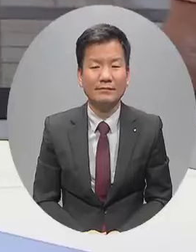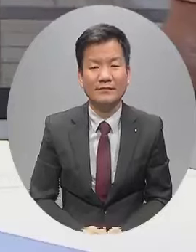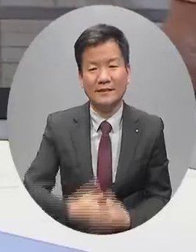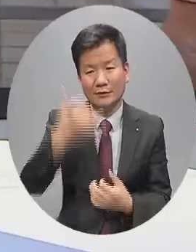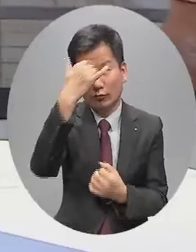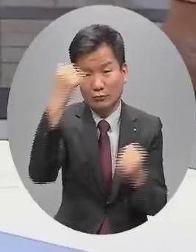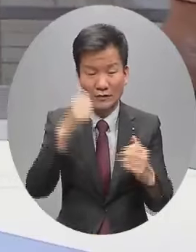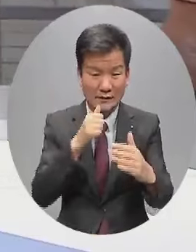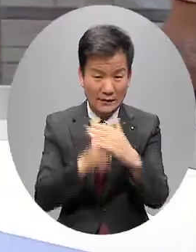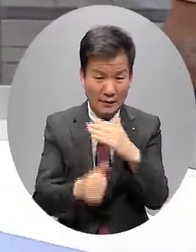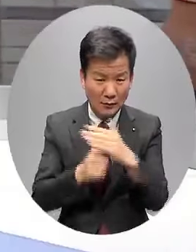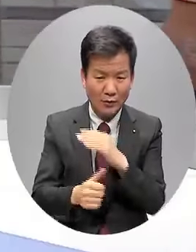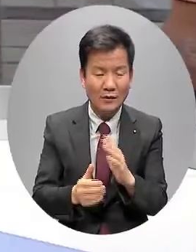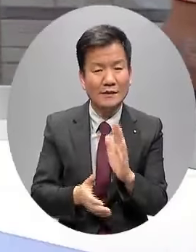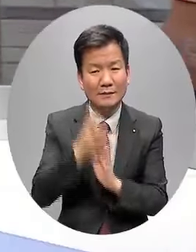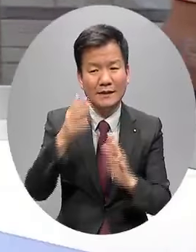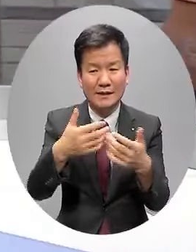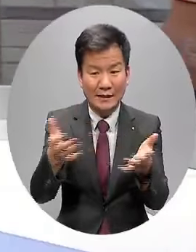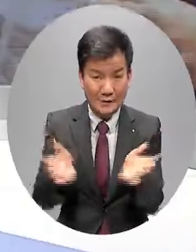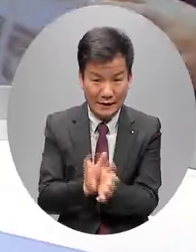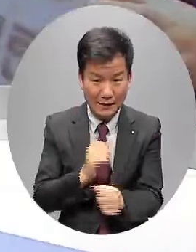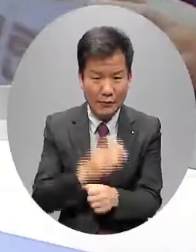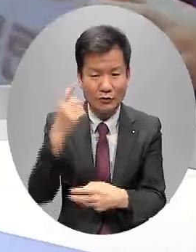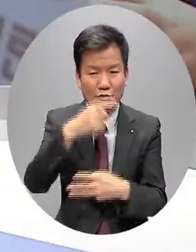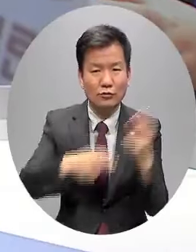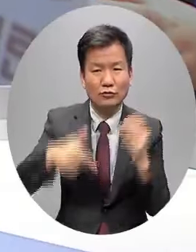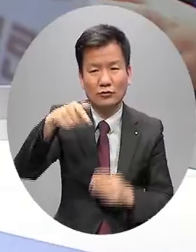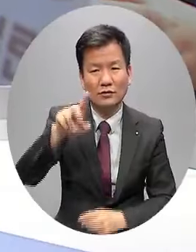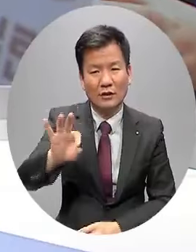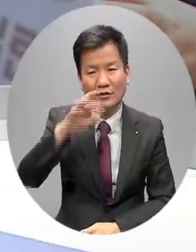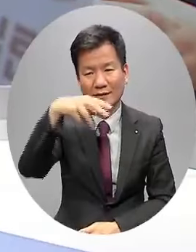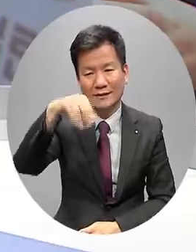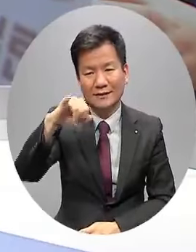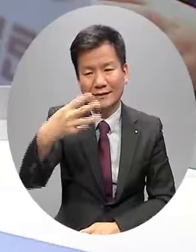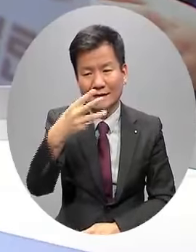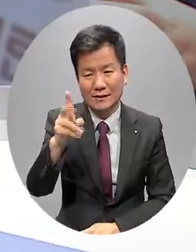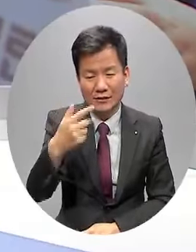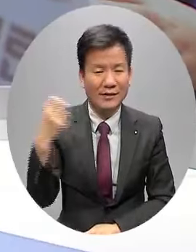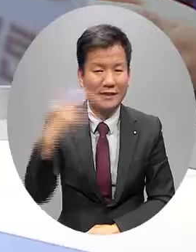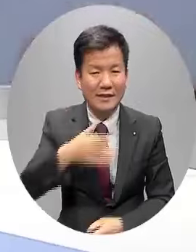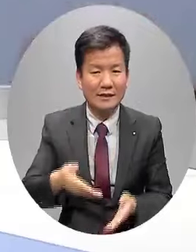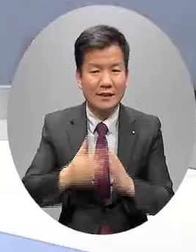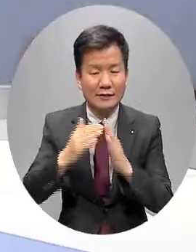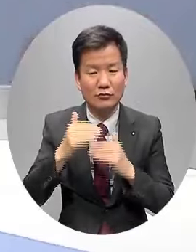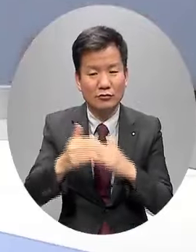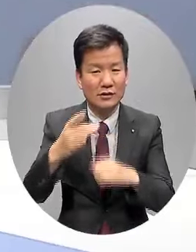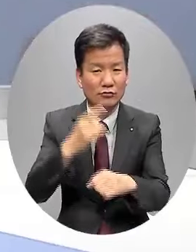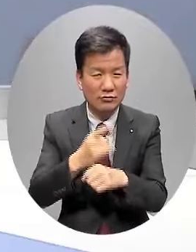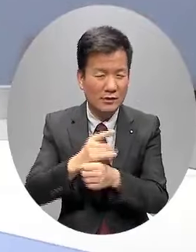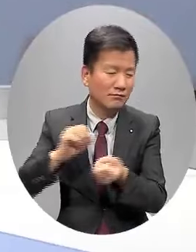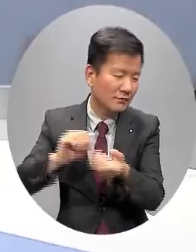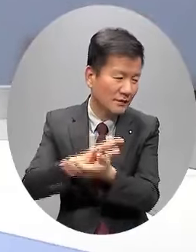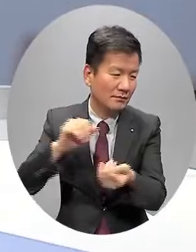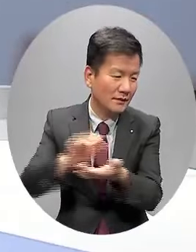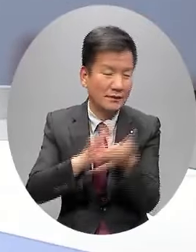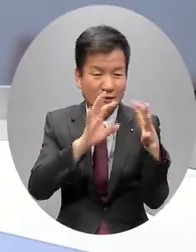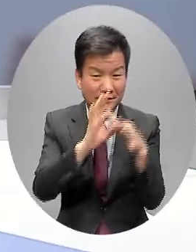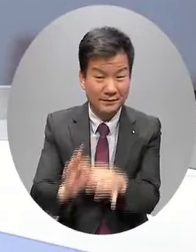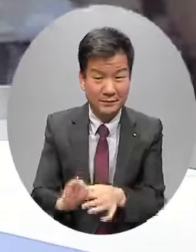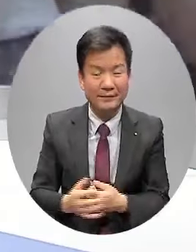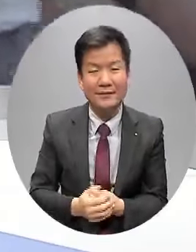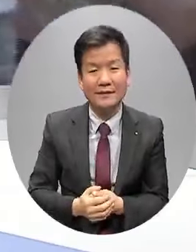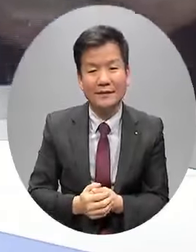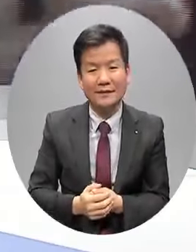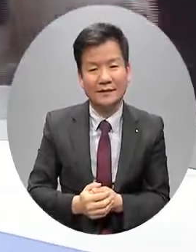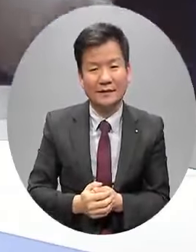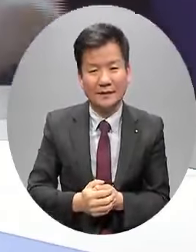충북을 대표하는 시민단체 중 한 곳인 청주 경실련이 재창립 추진하면서 잡음이 끊이질 않고 있습니다